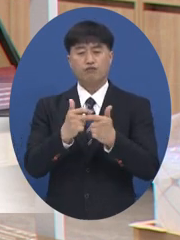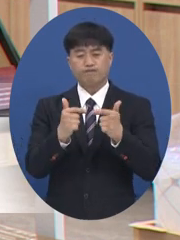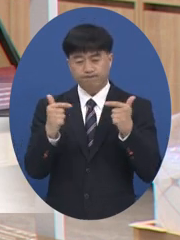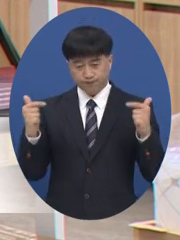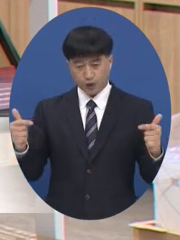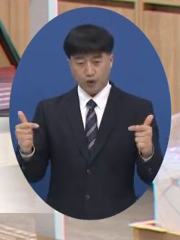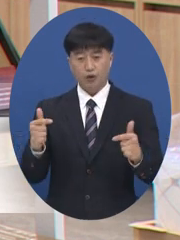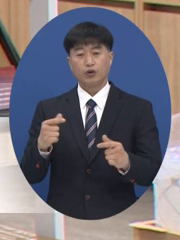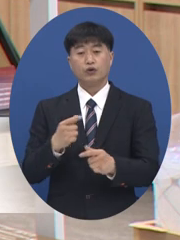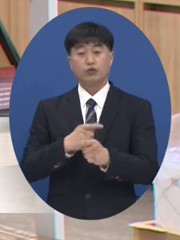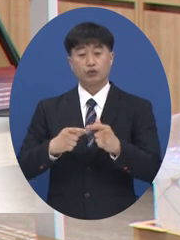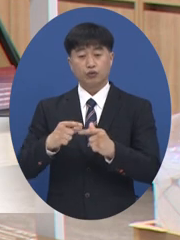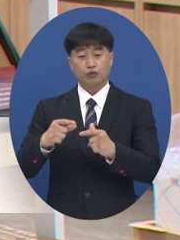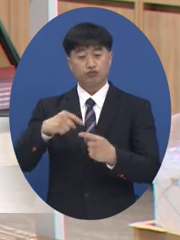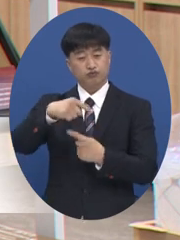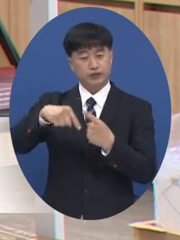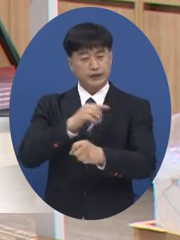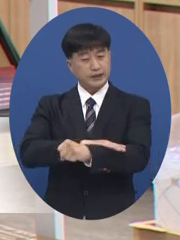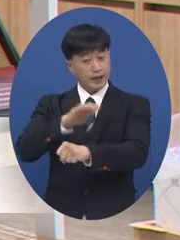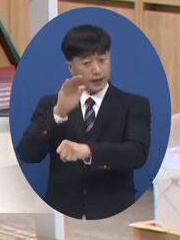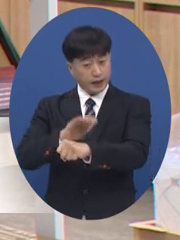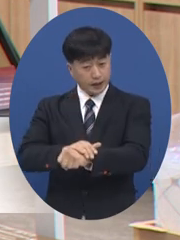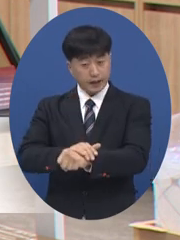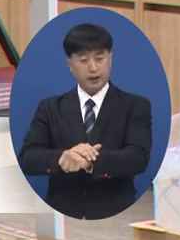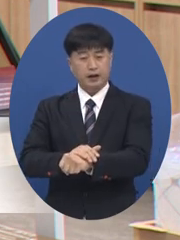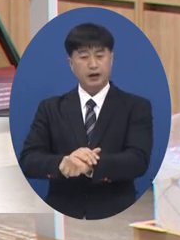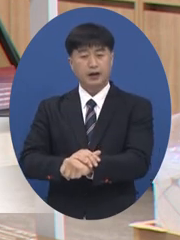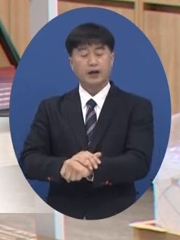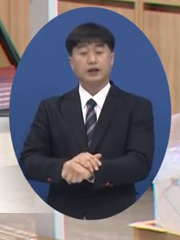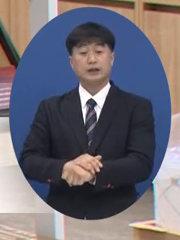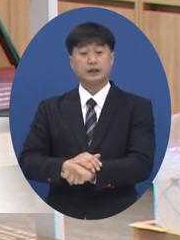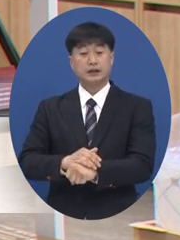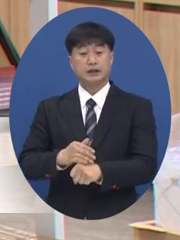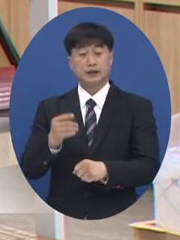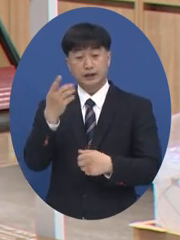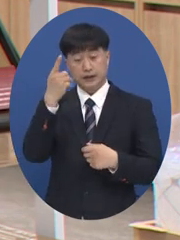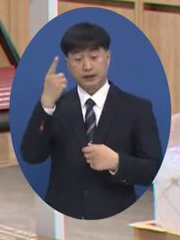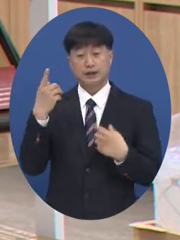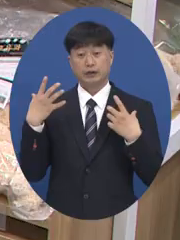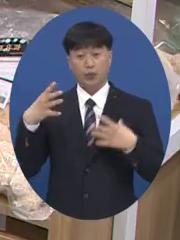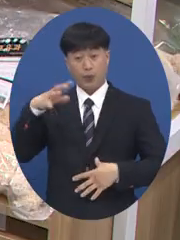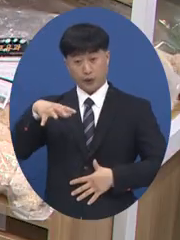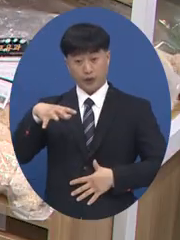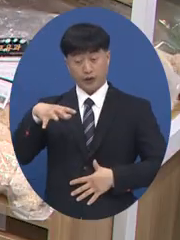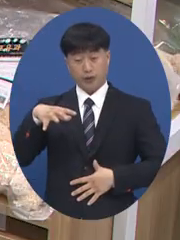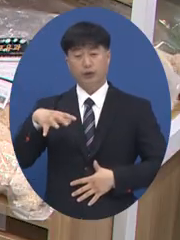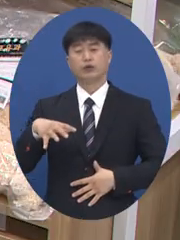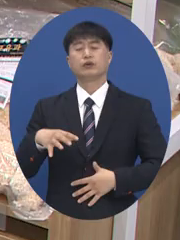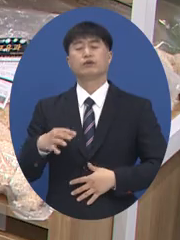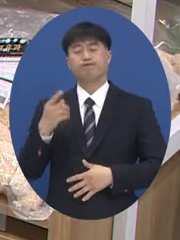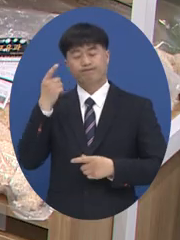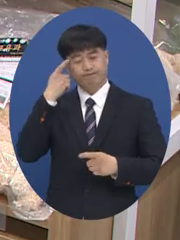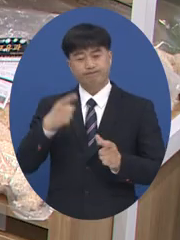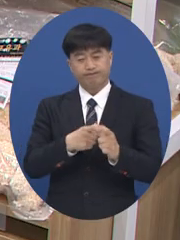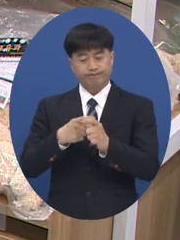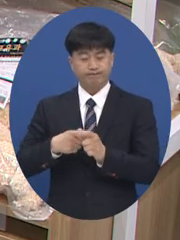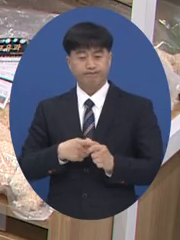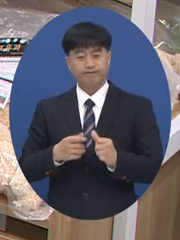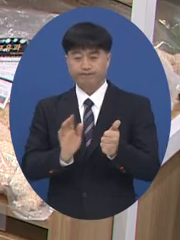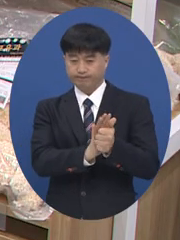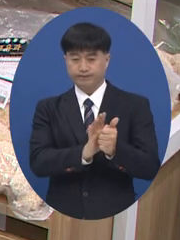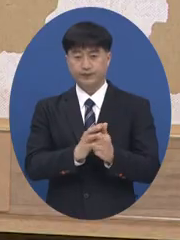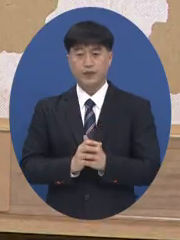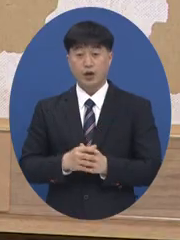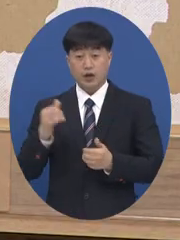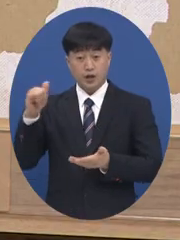확대되고 어 더 운영이 잘 될 수 있도록 의해서도 관심갖고 태어나도록 하겠습니다 경우도 김포에 부릴 년 사회적